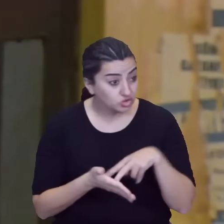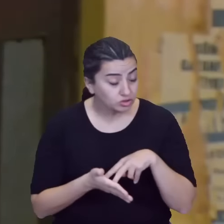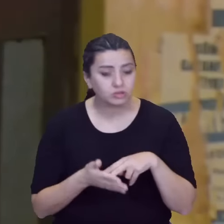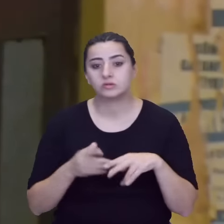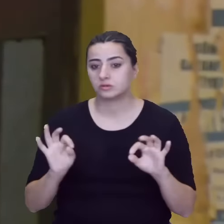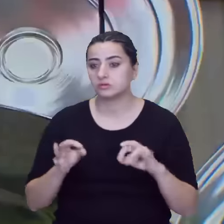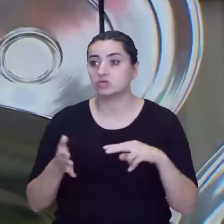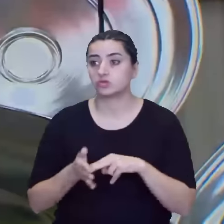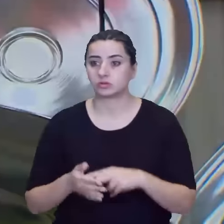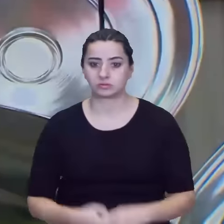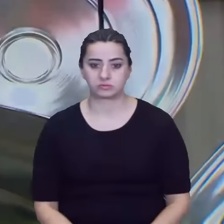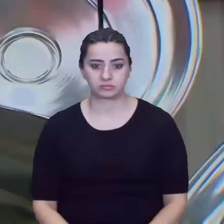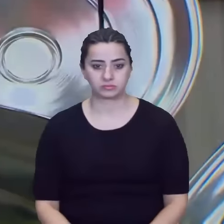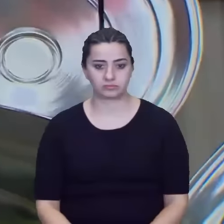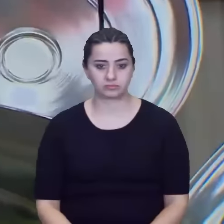Evet, çatal.